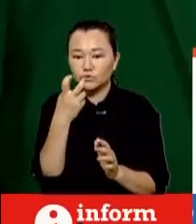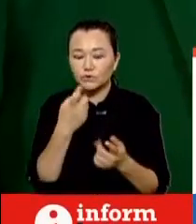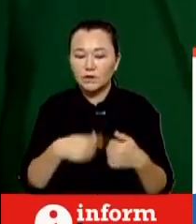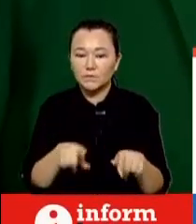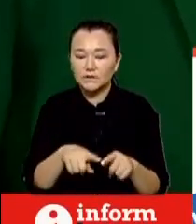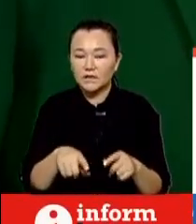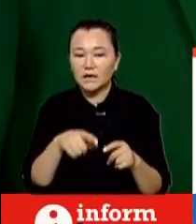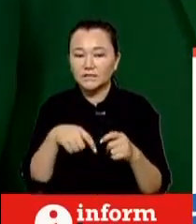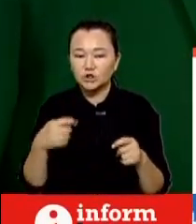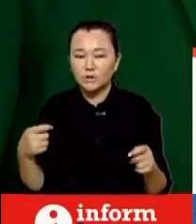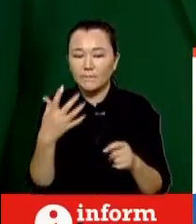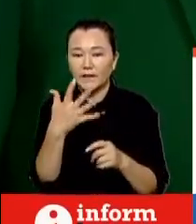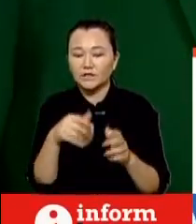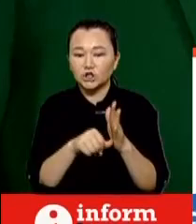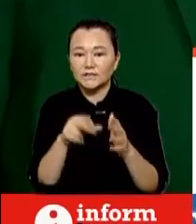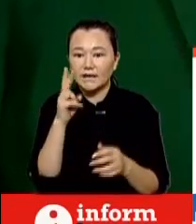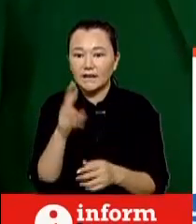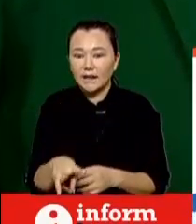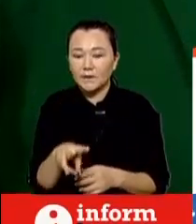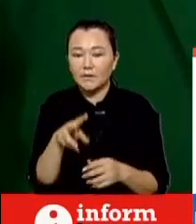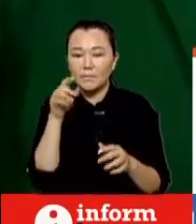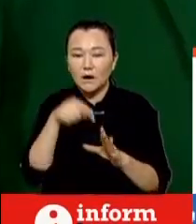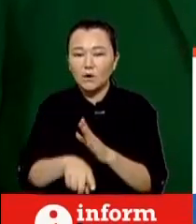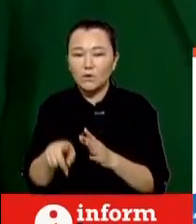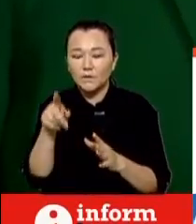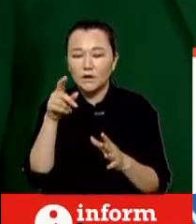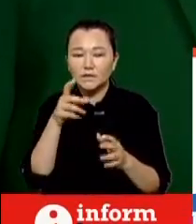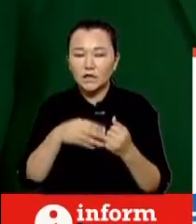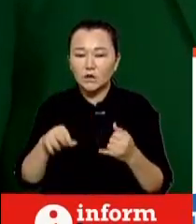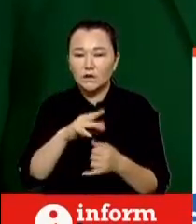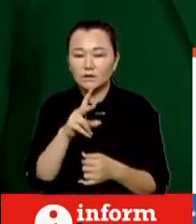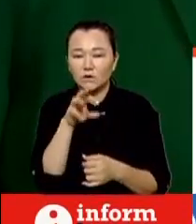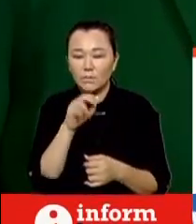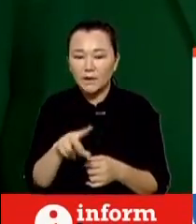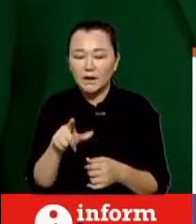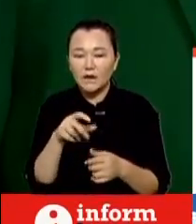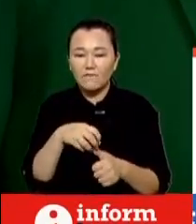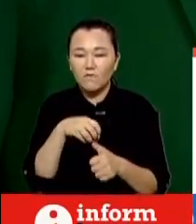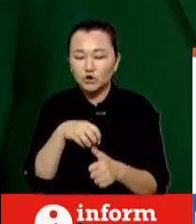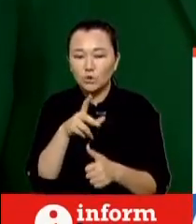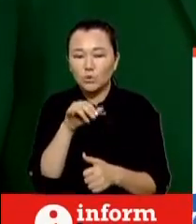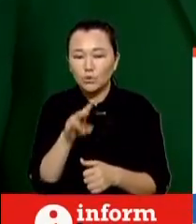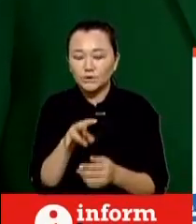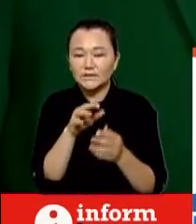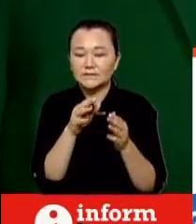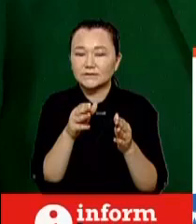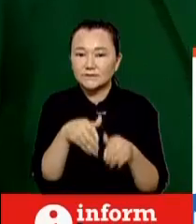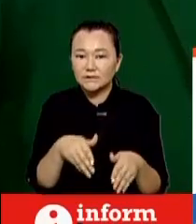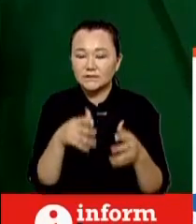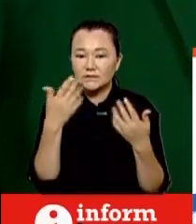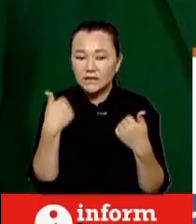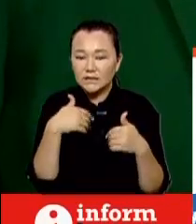растянувшихся на 5-6 КМ в огромных по территории некрополя в захоронены вожде гуннов а рядом с ними